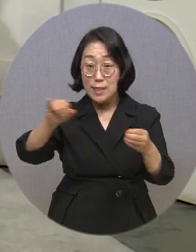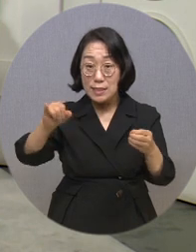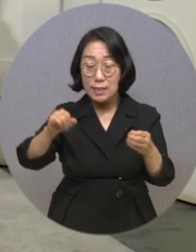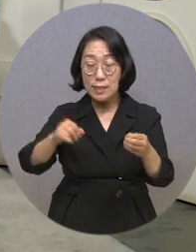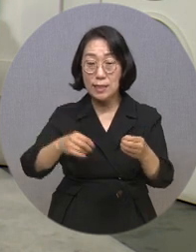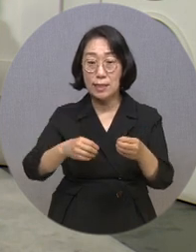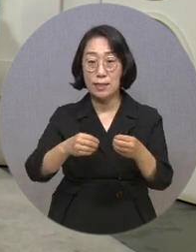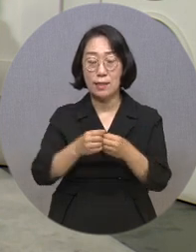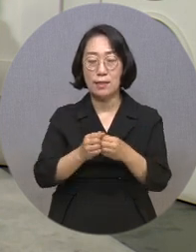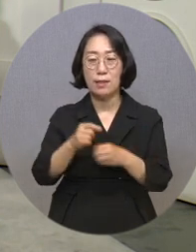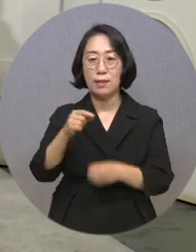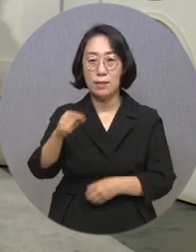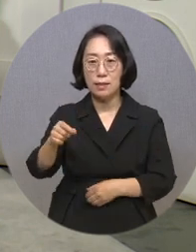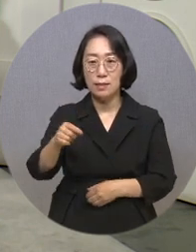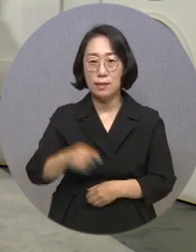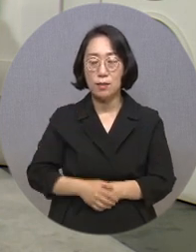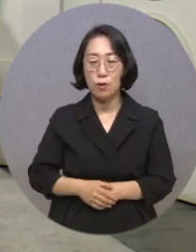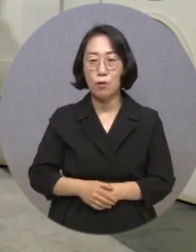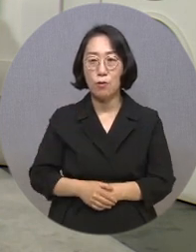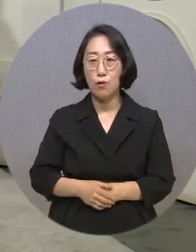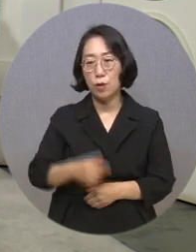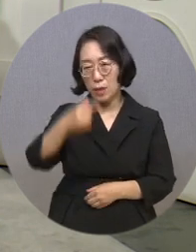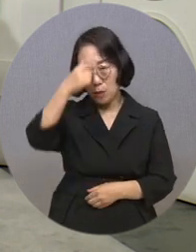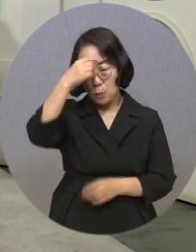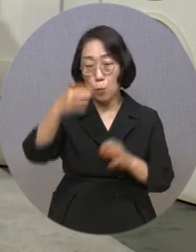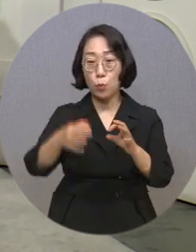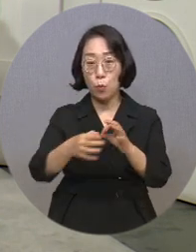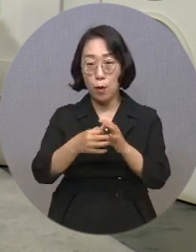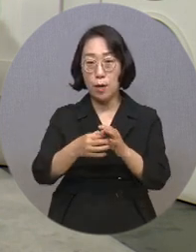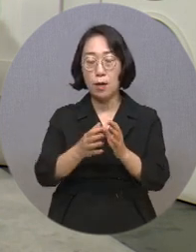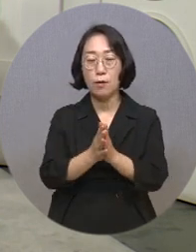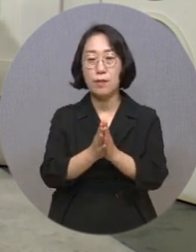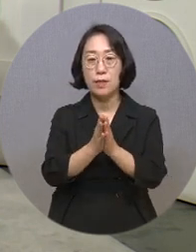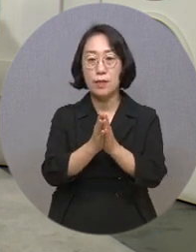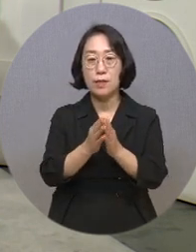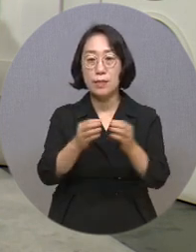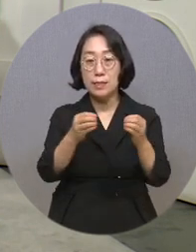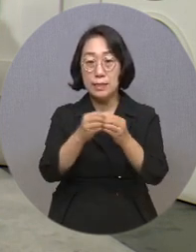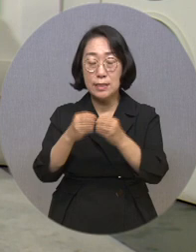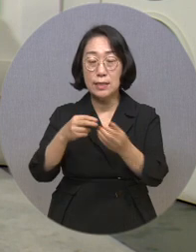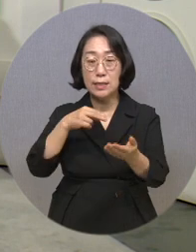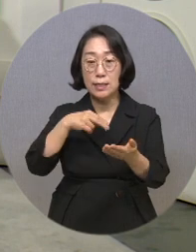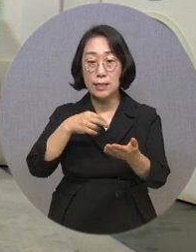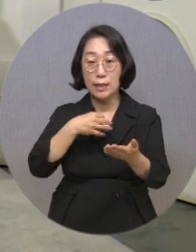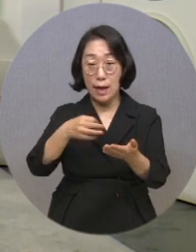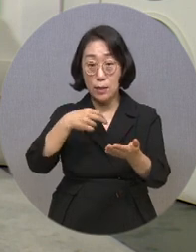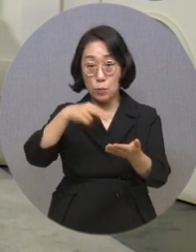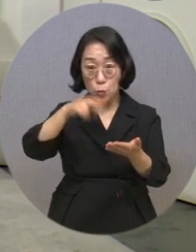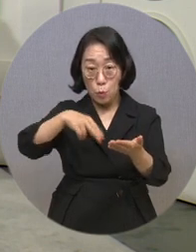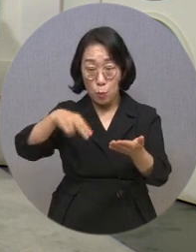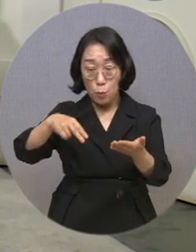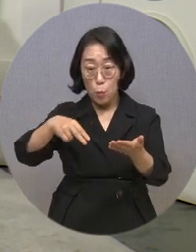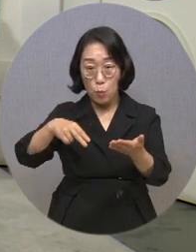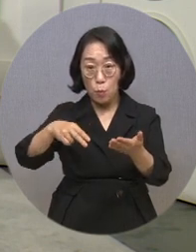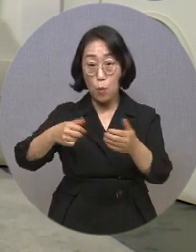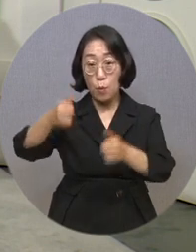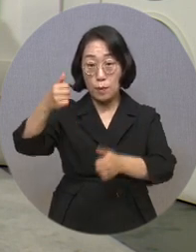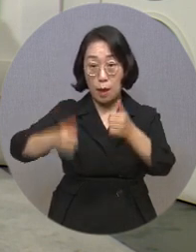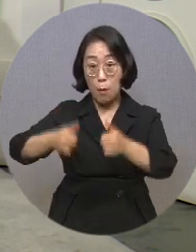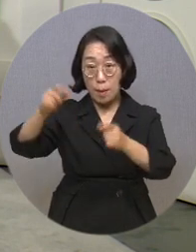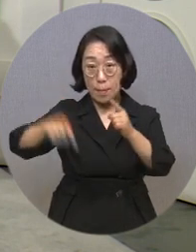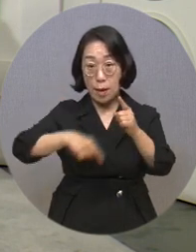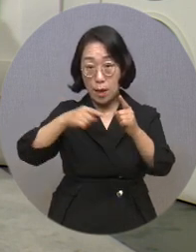예술 문화상에서 제가 신앙송 부분 또 대상을 또 받았고요. 그리고 대단하시네. 네,